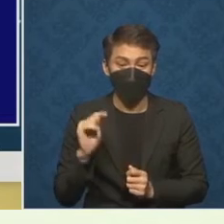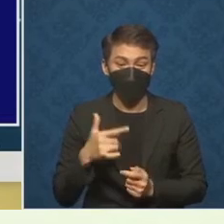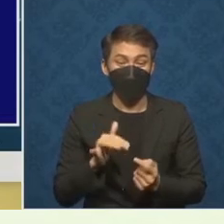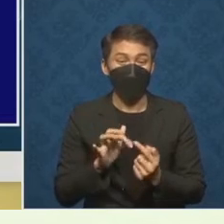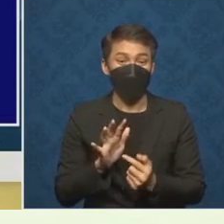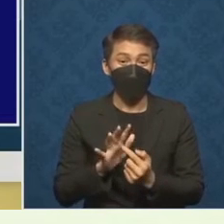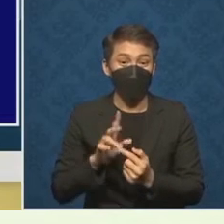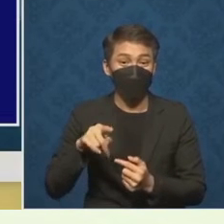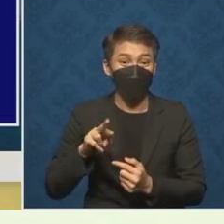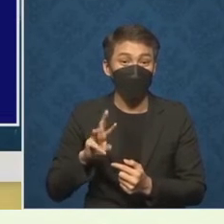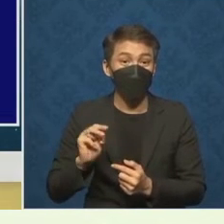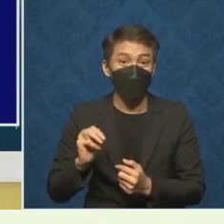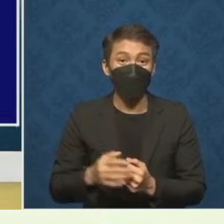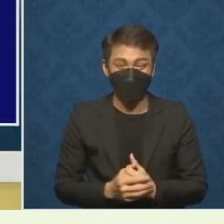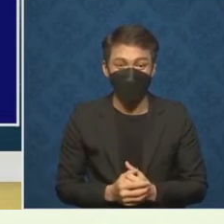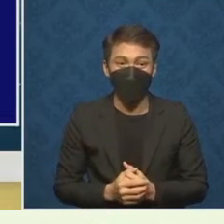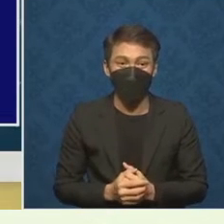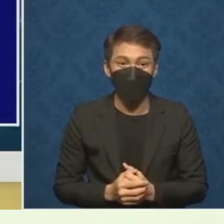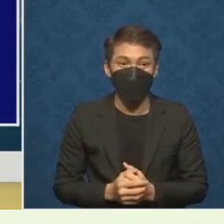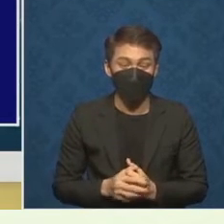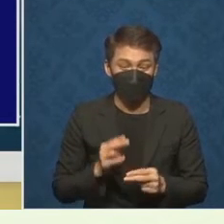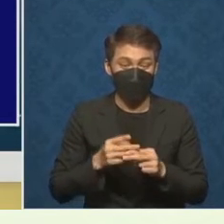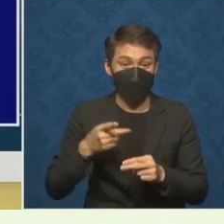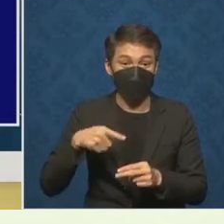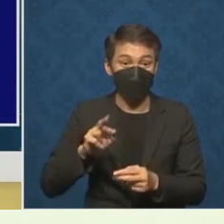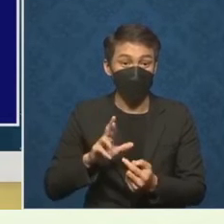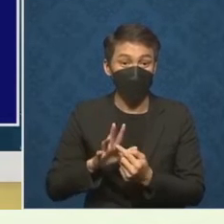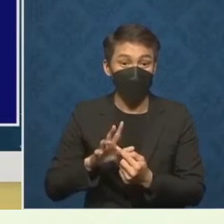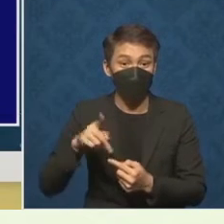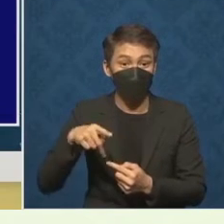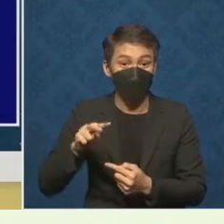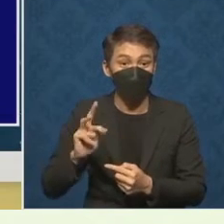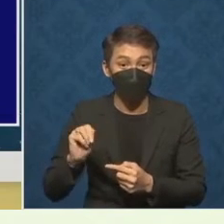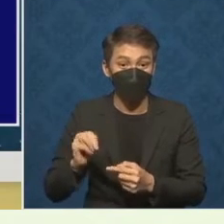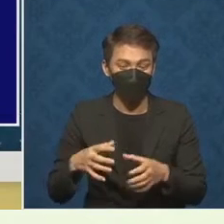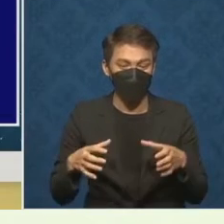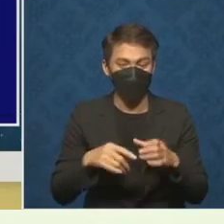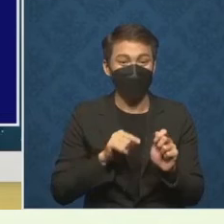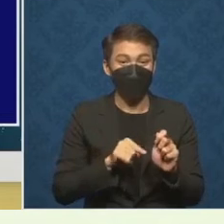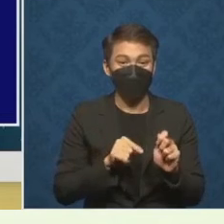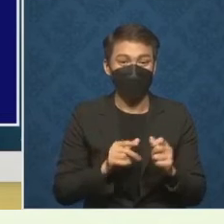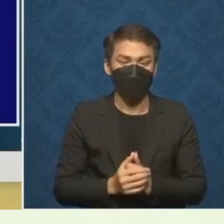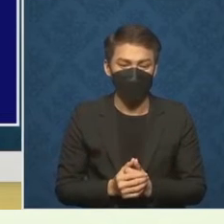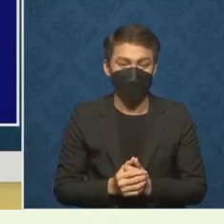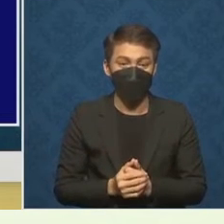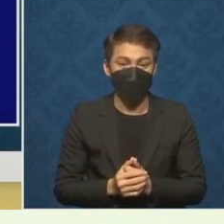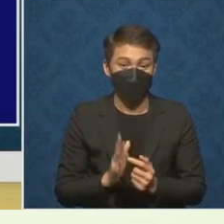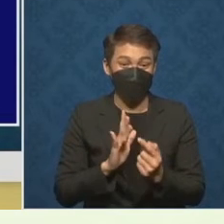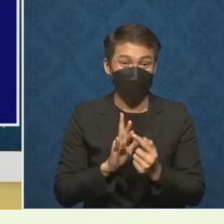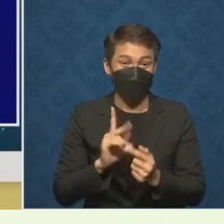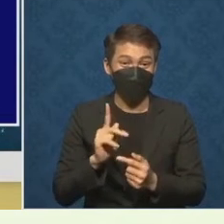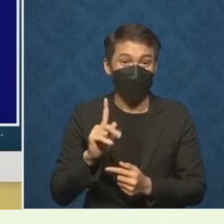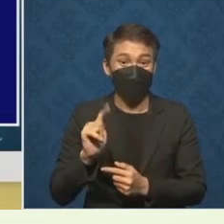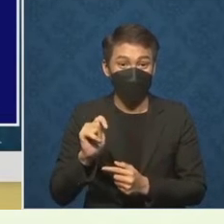ะอำเภอพระพรหมอยู่ในเขต3อ่ะนะนครศรีใช่มั้ยคะน้องคิด